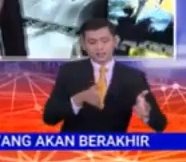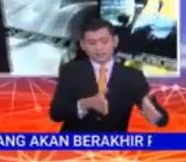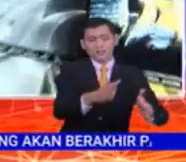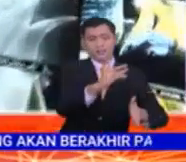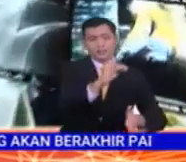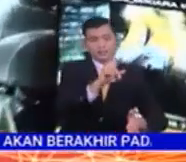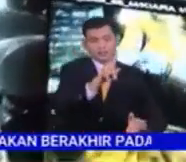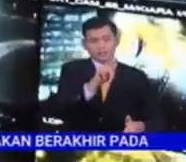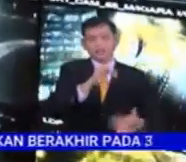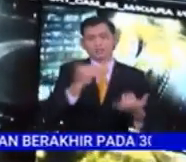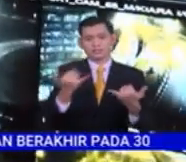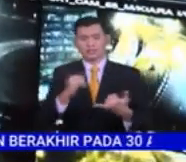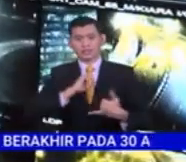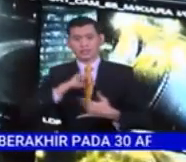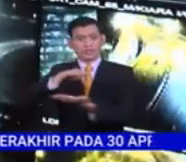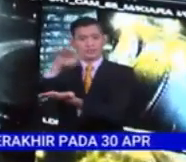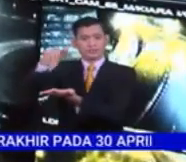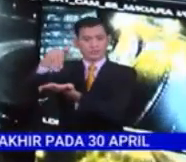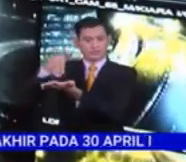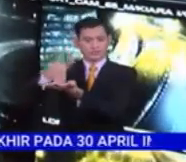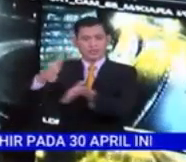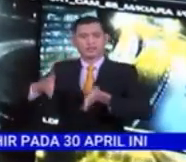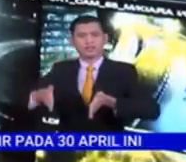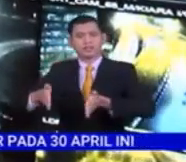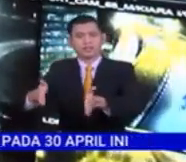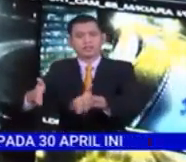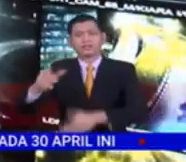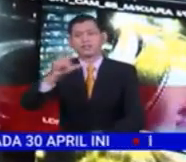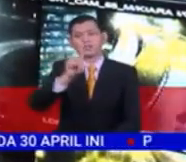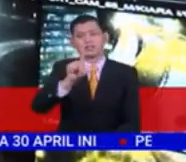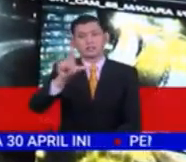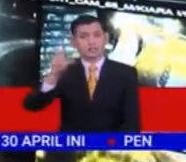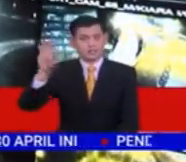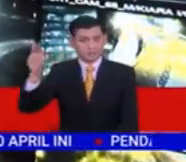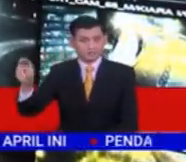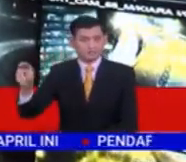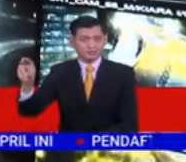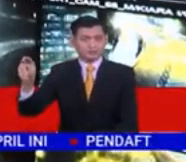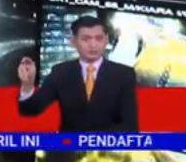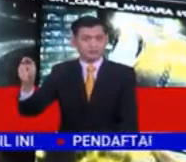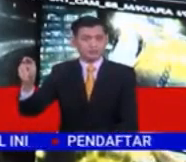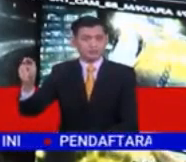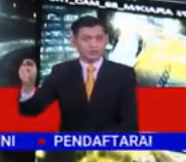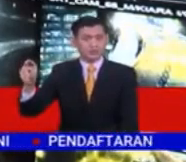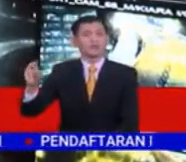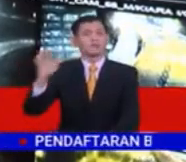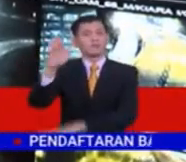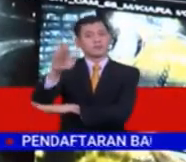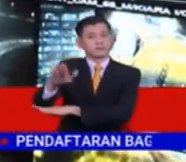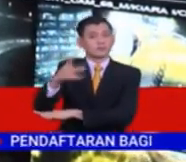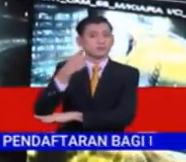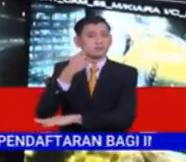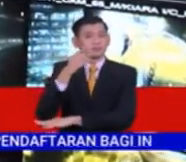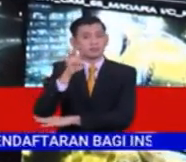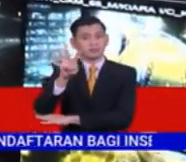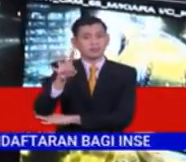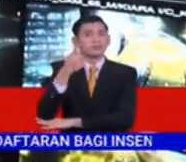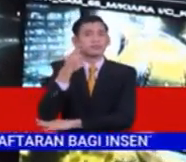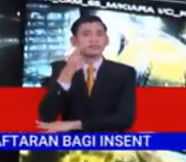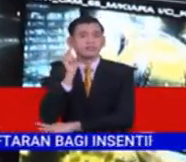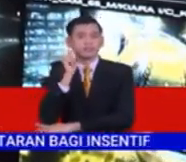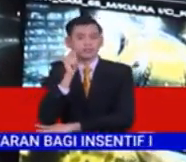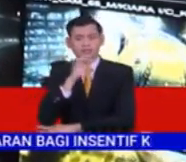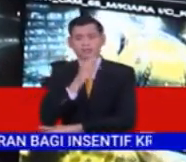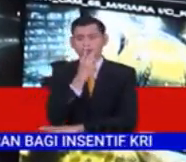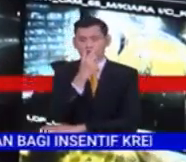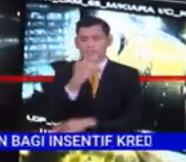Hai saya berada dipusat pengurusan survei lembaga lebih Ramli clm dan permintaan kami sejak empat petang tadi memang